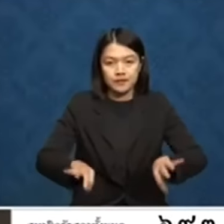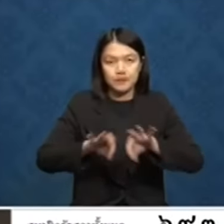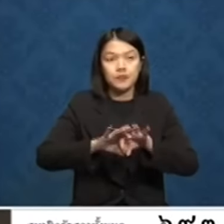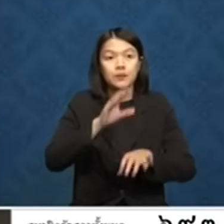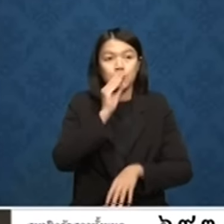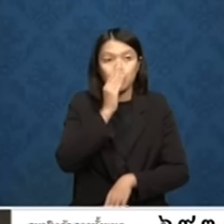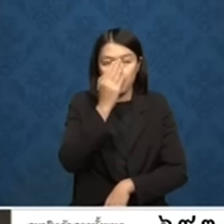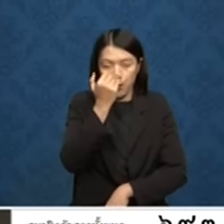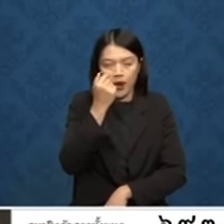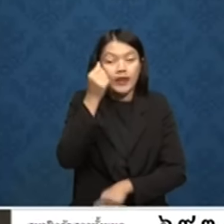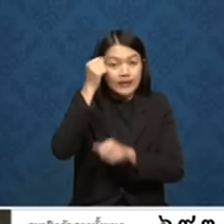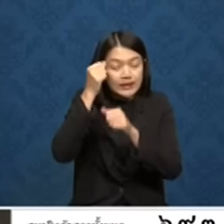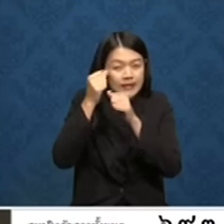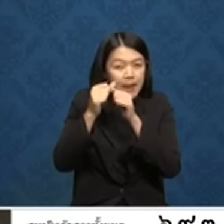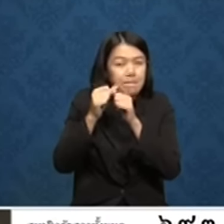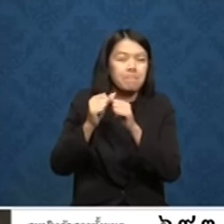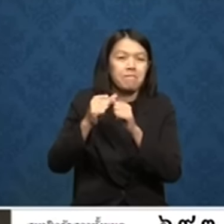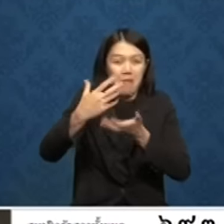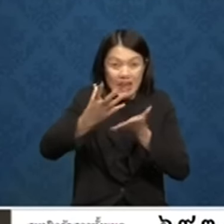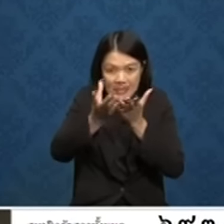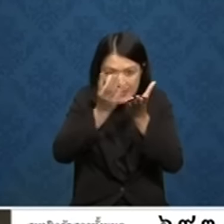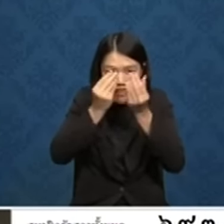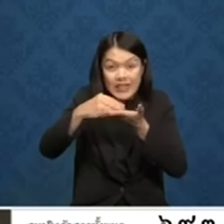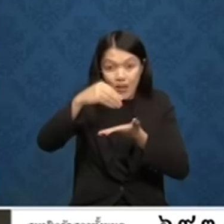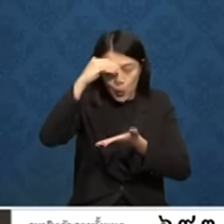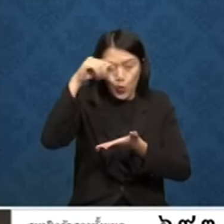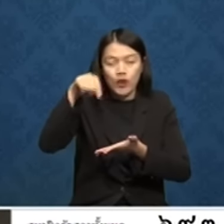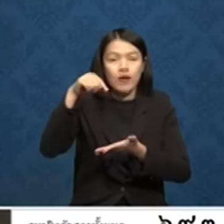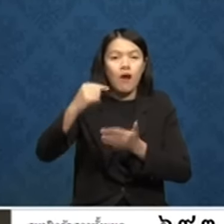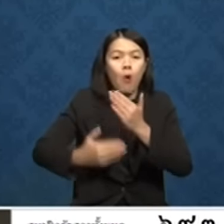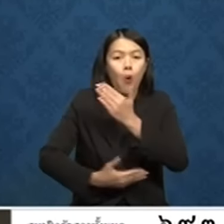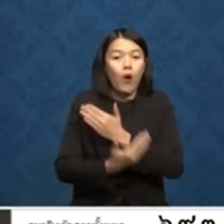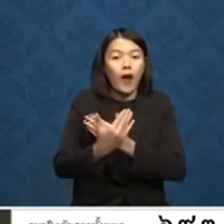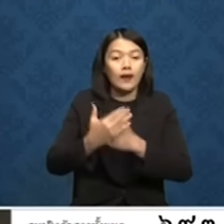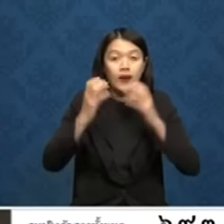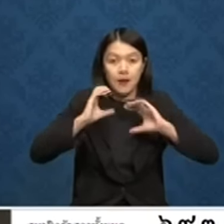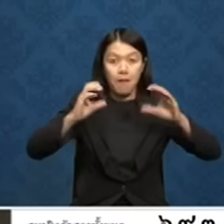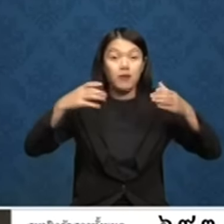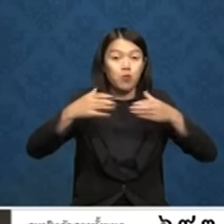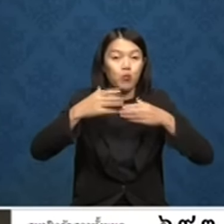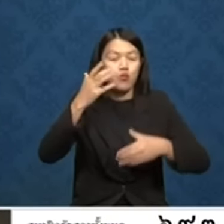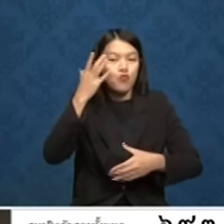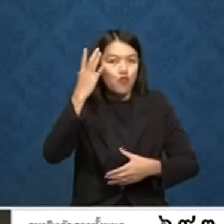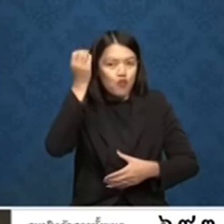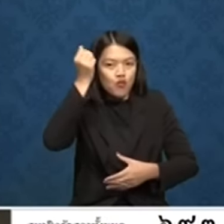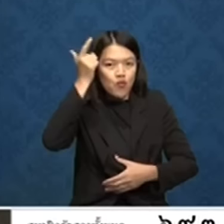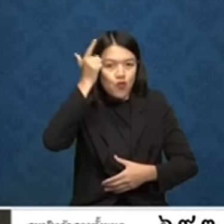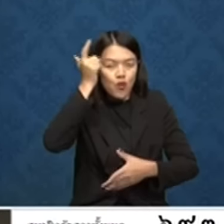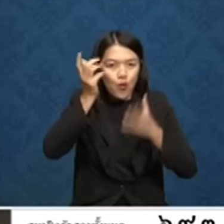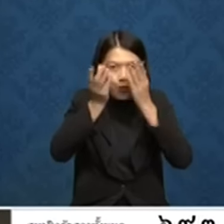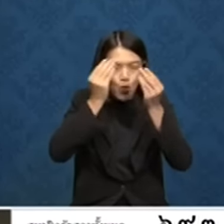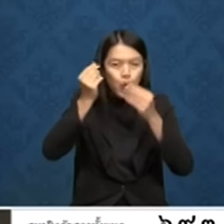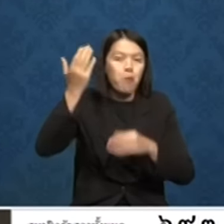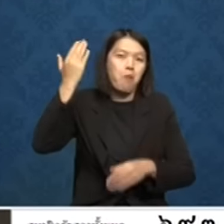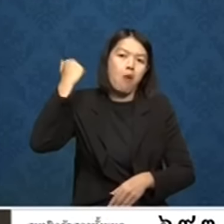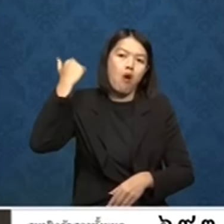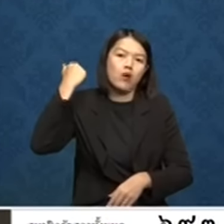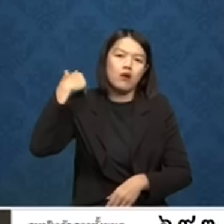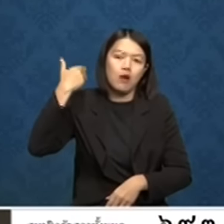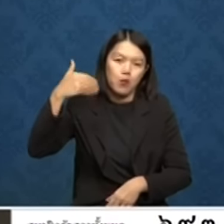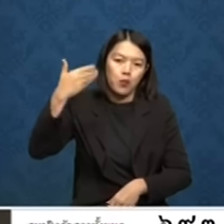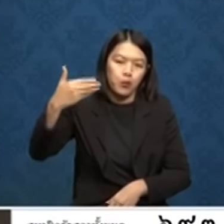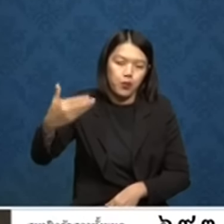านี่คือบทเรียนครับท่านประธานและโอกาสของรัฐบาลแพทองธารคือการเรียนรู้จากบทเรียนที่เราเดินทางมาด้ว